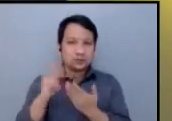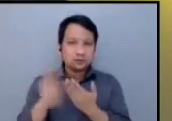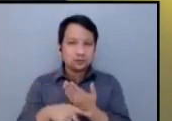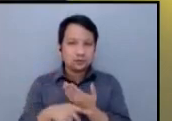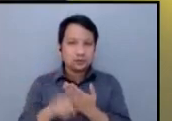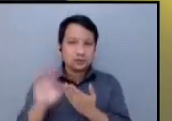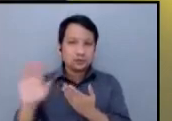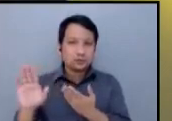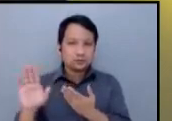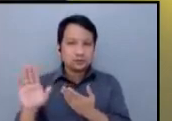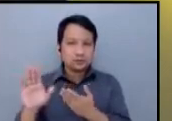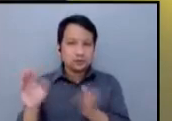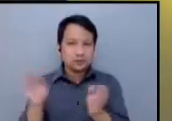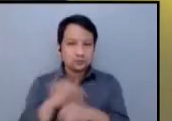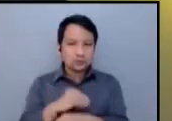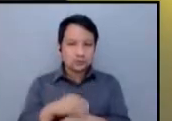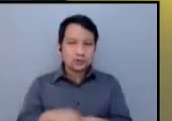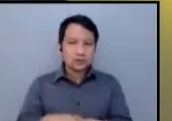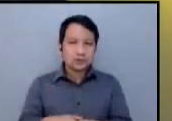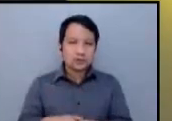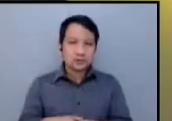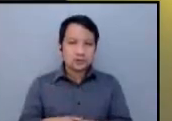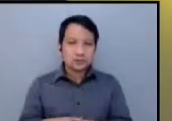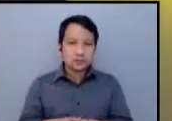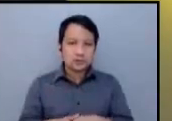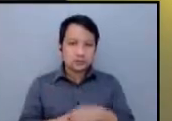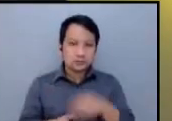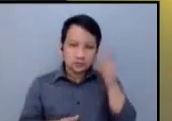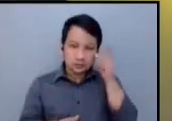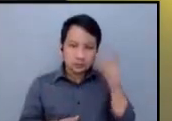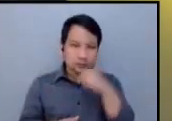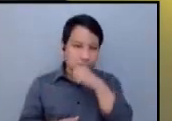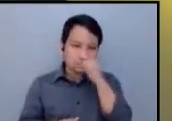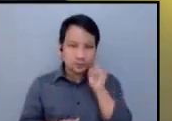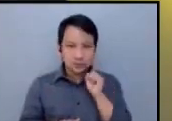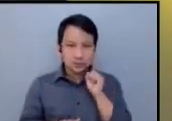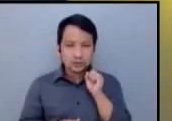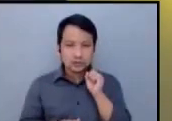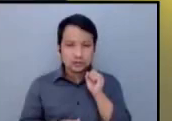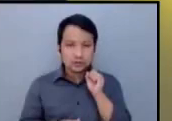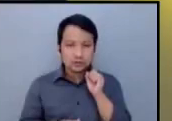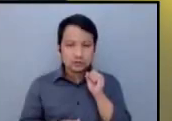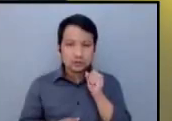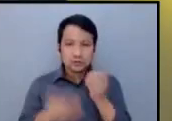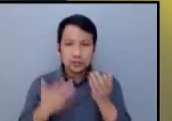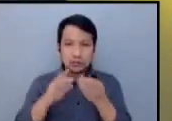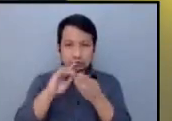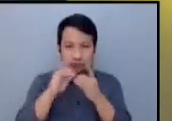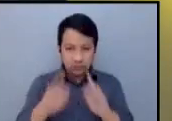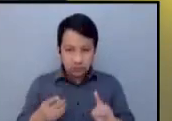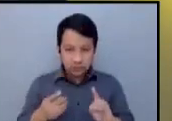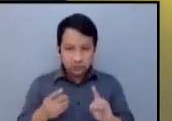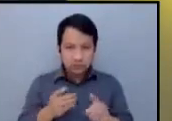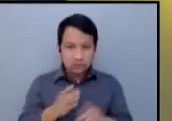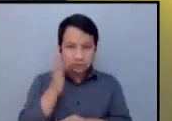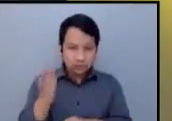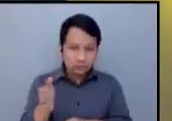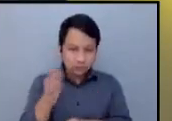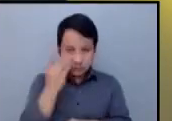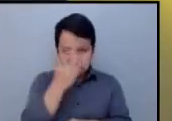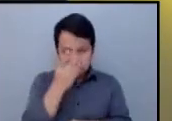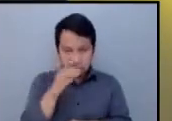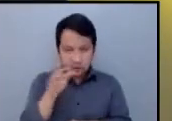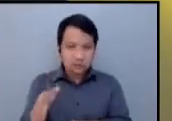kanyang tanggapan. Habang ang Lacson-Soto Tandem sa Dumaguete naman ang naging destinasyon. Si